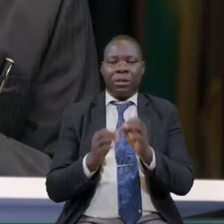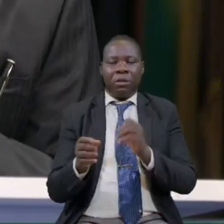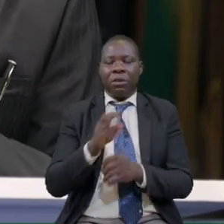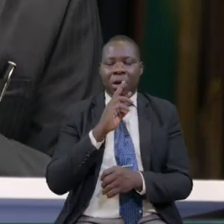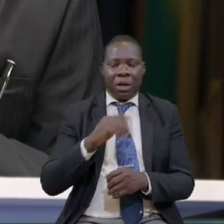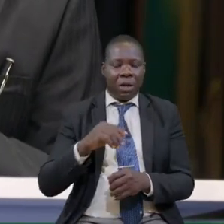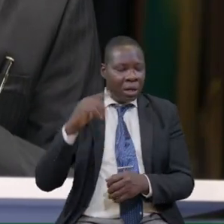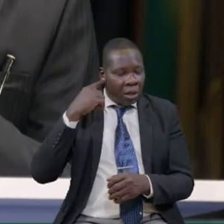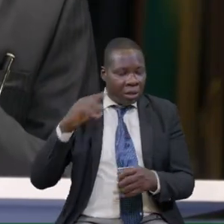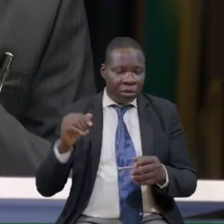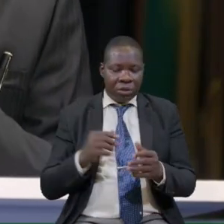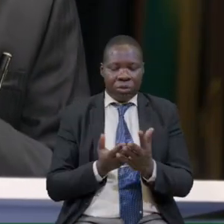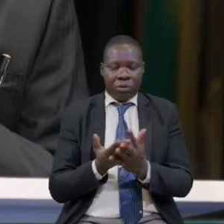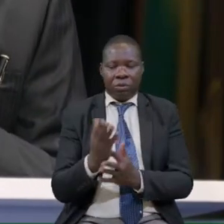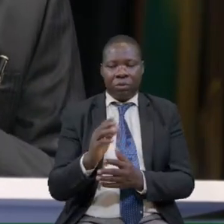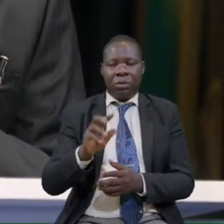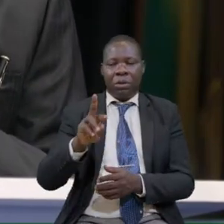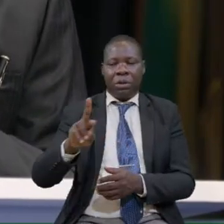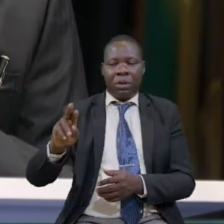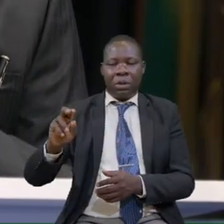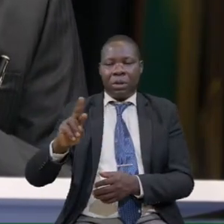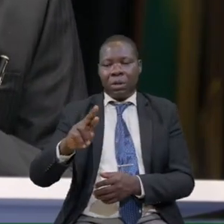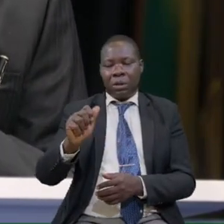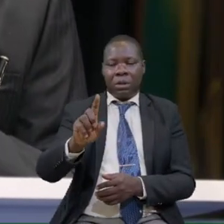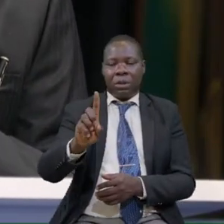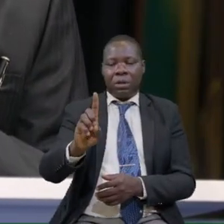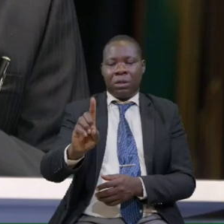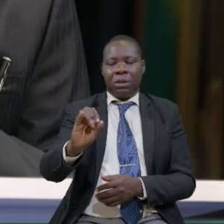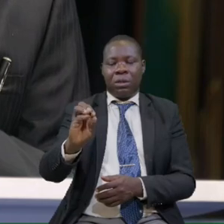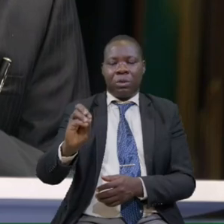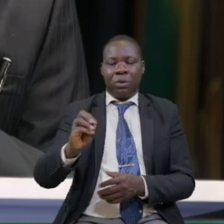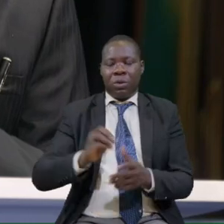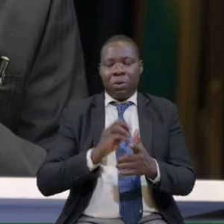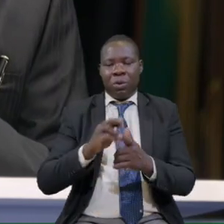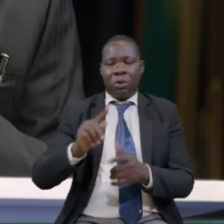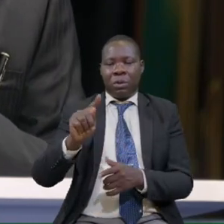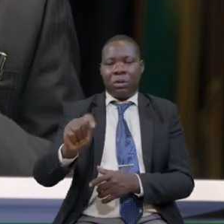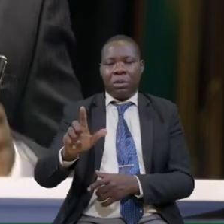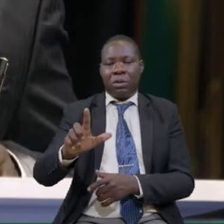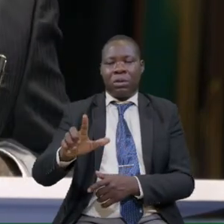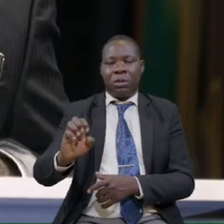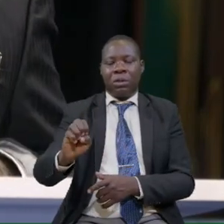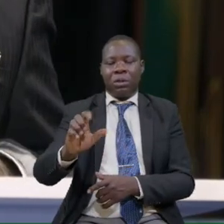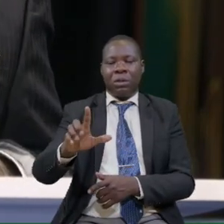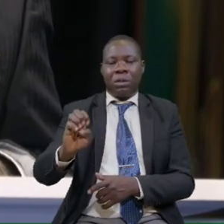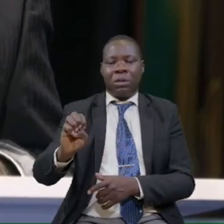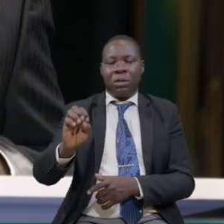Si vous êtes à la radio ou à la télé, vous venez de donner votre vie au Seigneur.